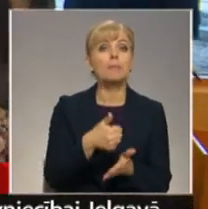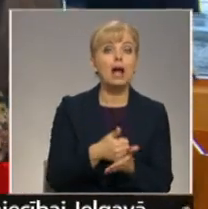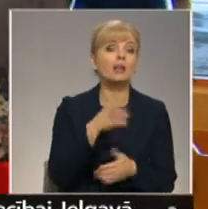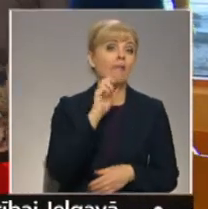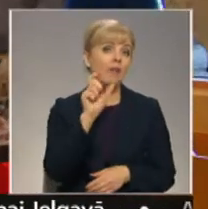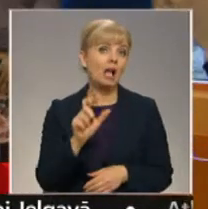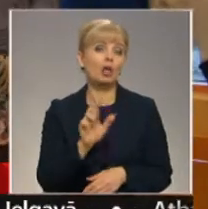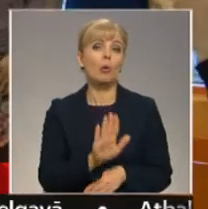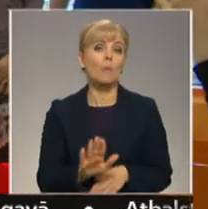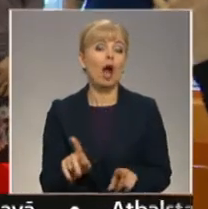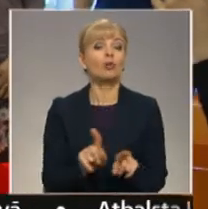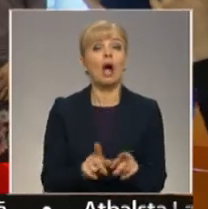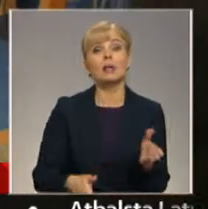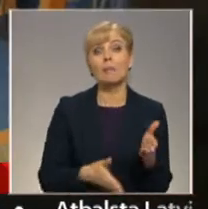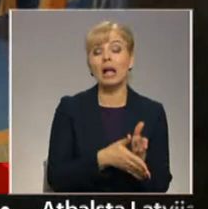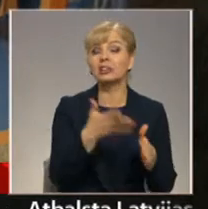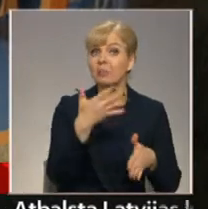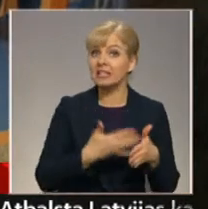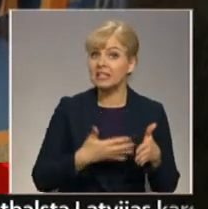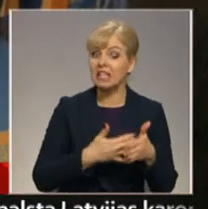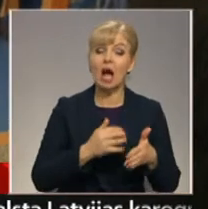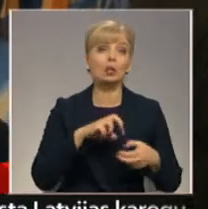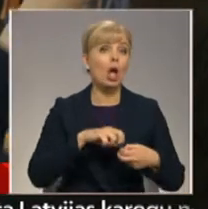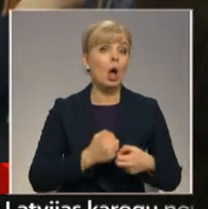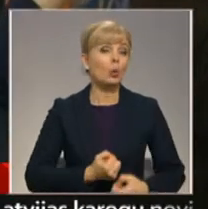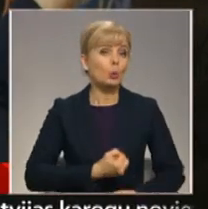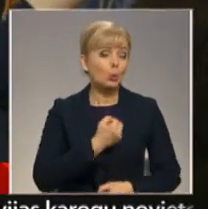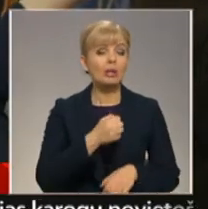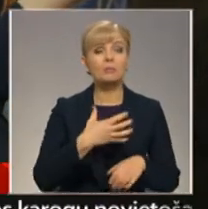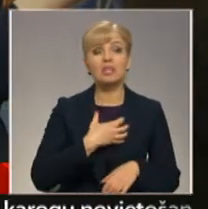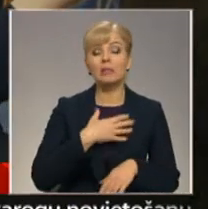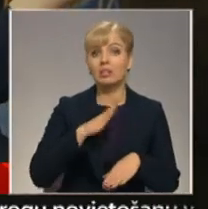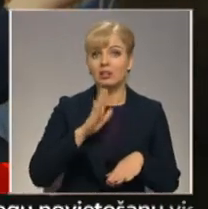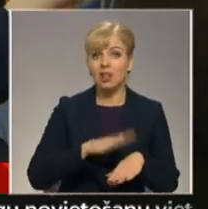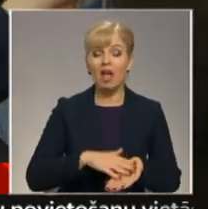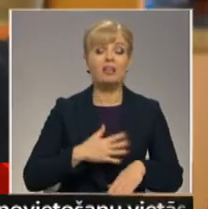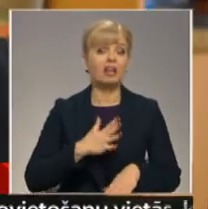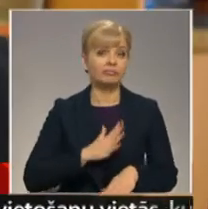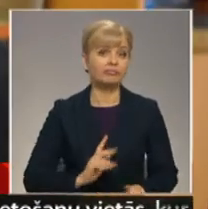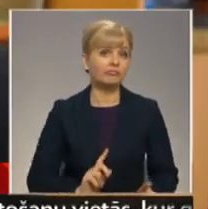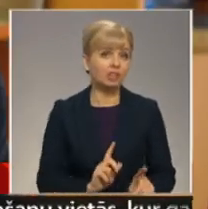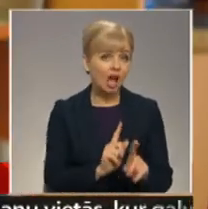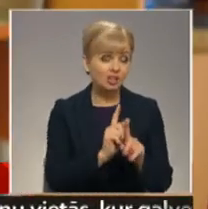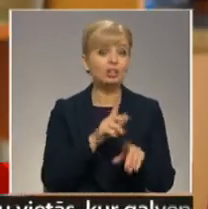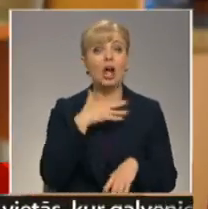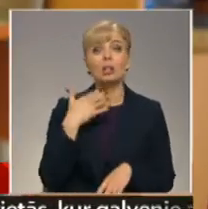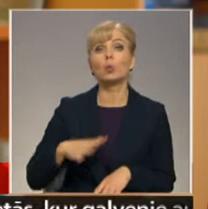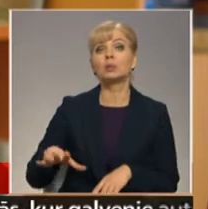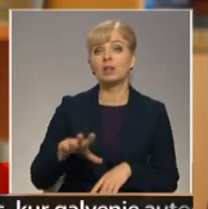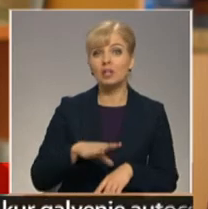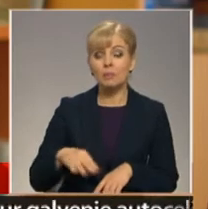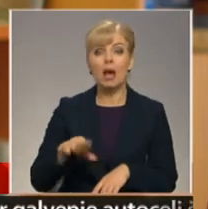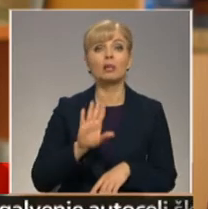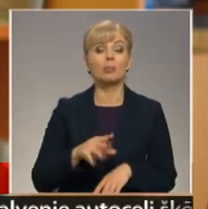vecākus, kā arī palīdzētu risināt grūtības, ar ko viņiem slimības dēļ nākas saskarties. Es domāju, ka daudzām ģimenēm ir ļoti, ļoti